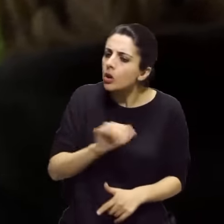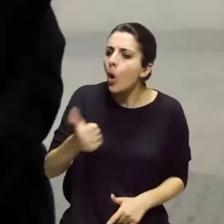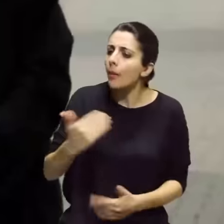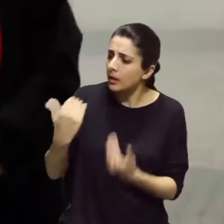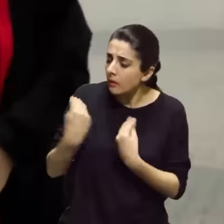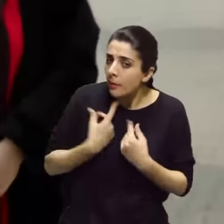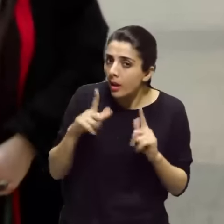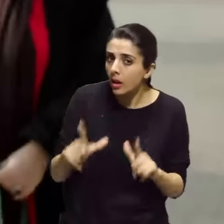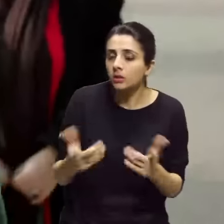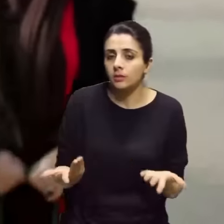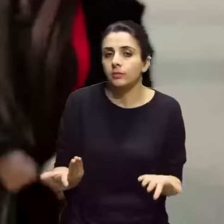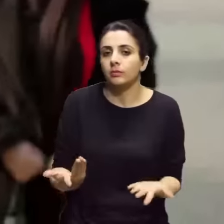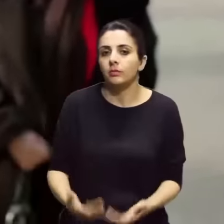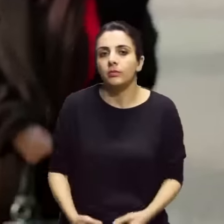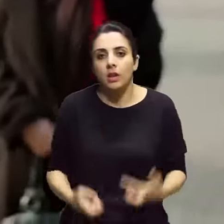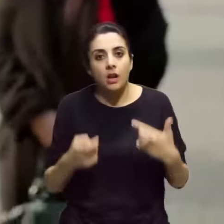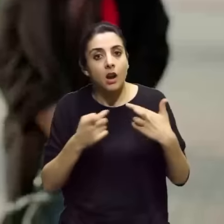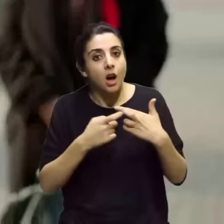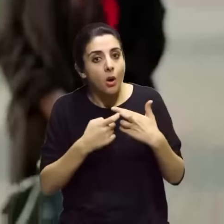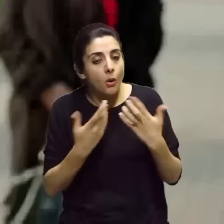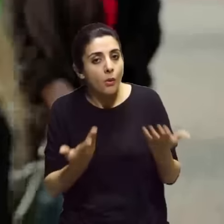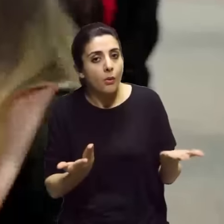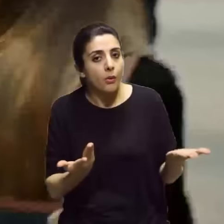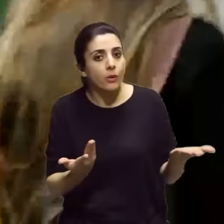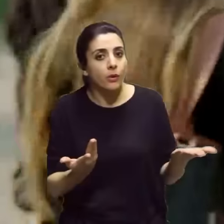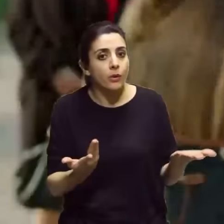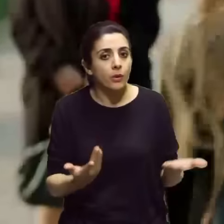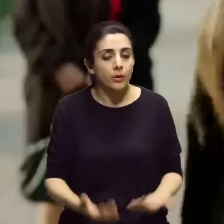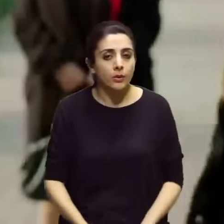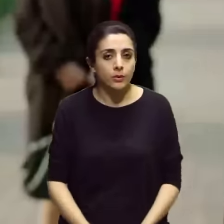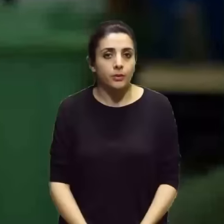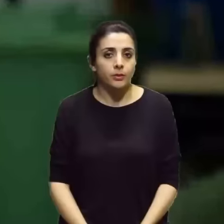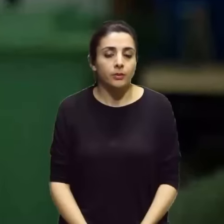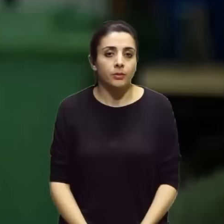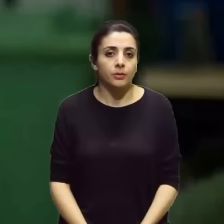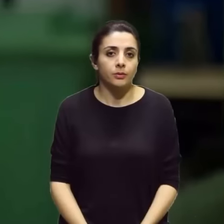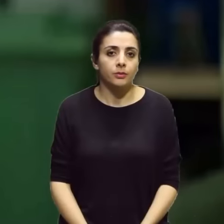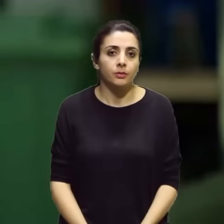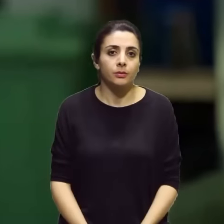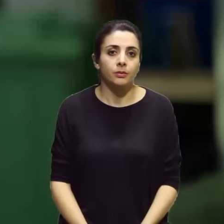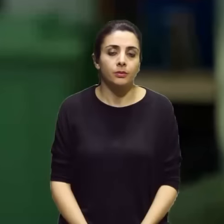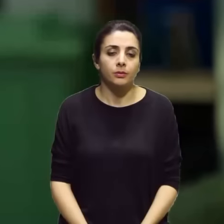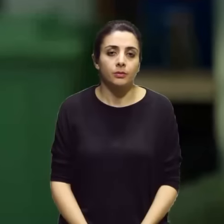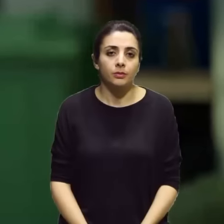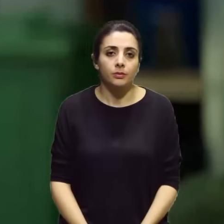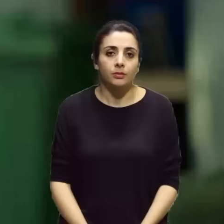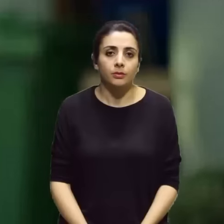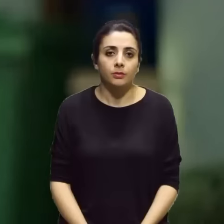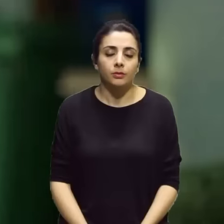bile. Reho? Kalbi kırık ağlamakla Fahriye'yi sırtını dönüp giderken